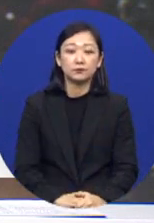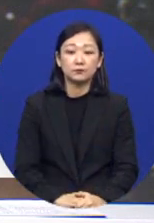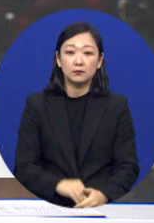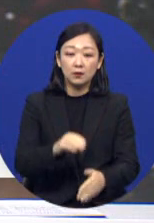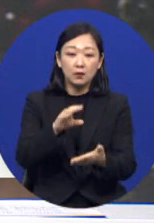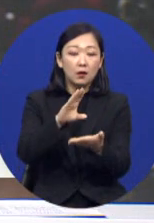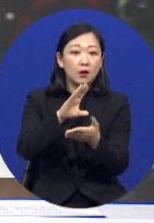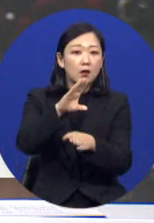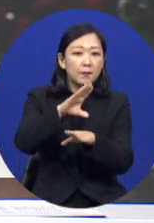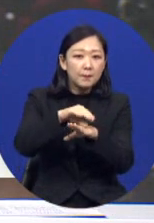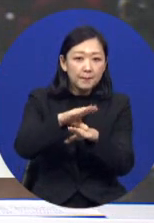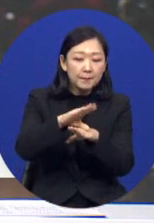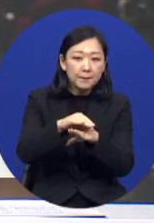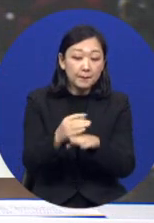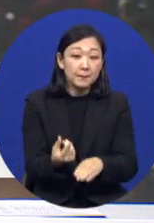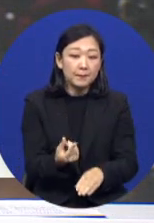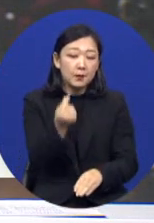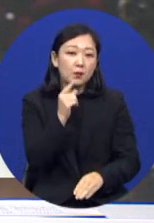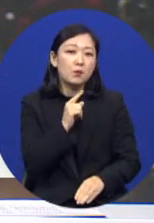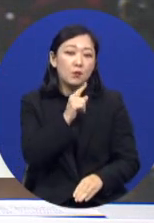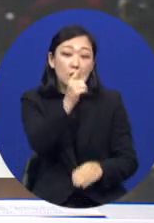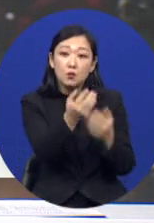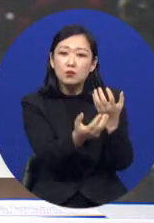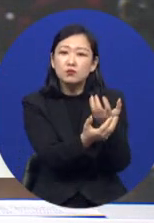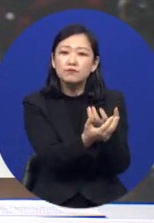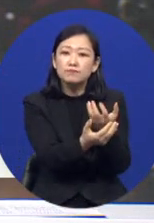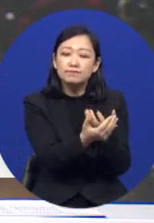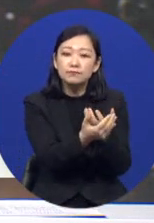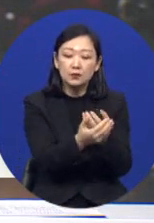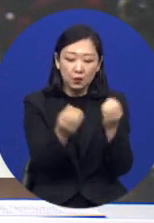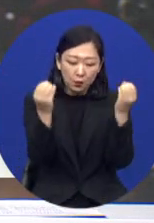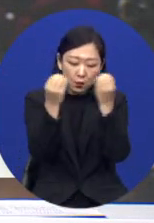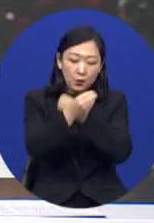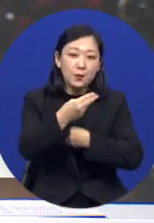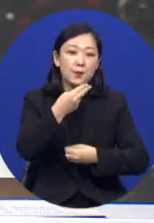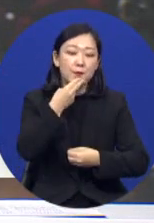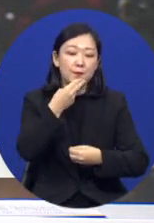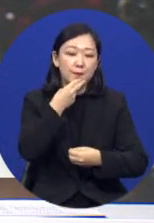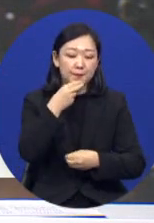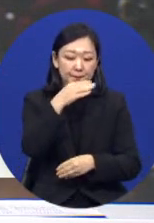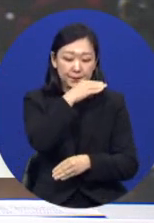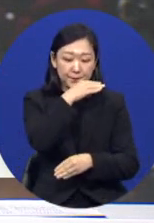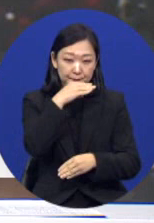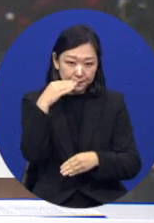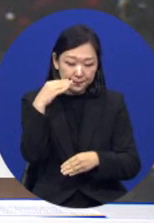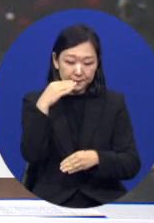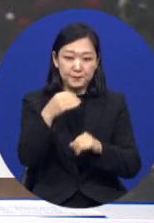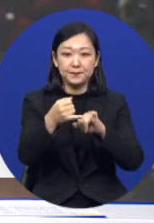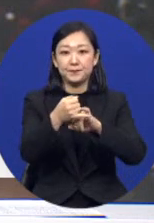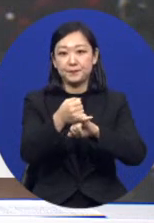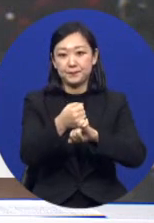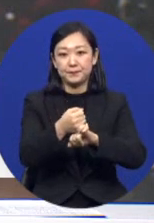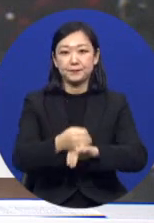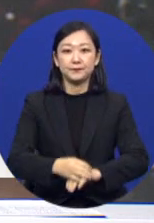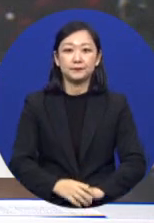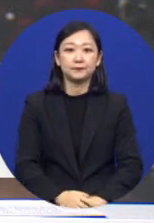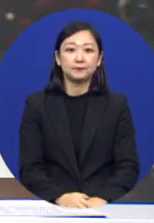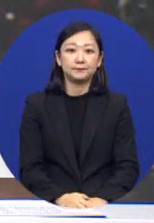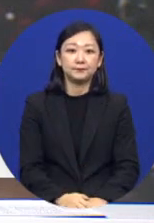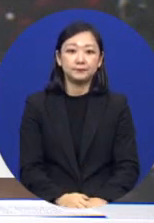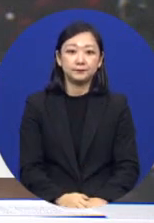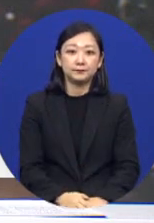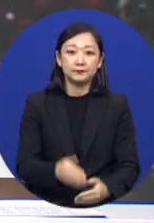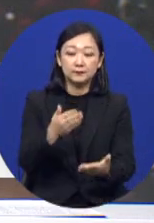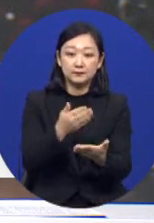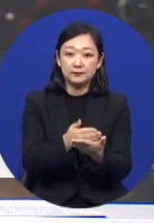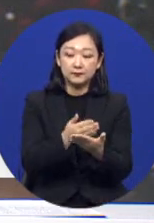언론사 취재 동향을 신속 보고하도록 한 문건은 오해가 없도록 바로잡겠다고 약속했습니다. 기자 간담회